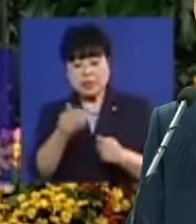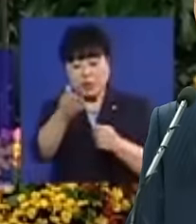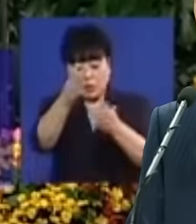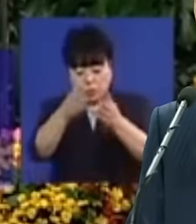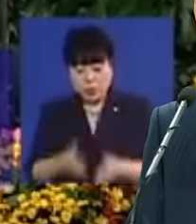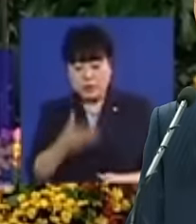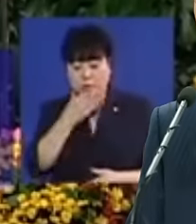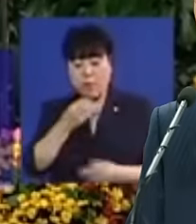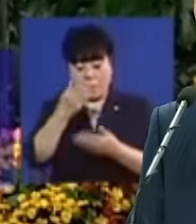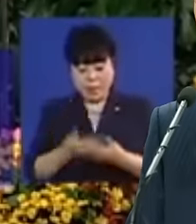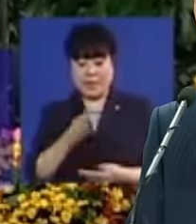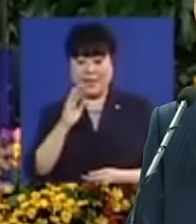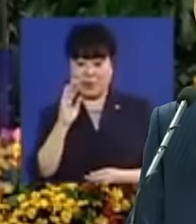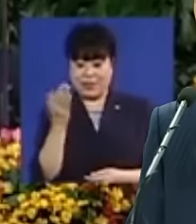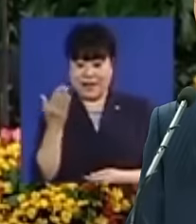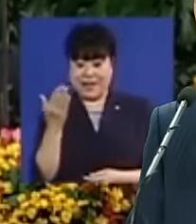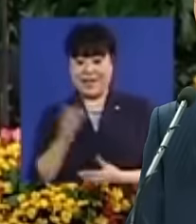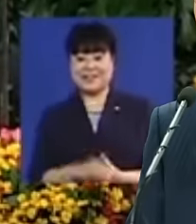것이라 하신지라.